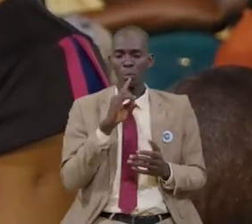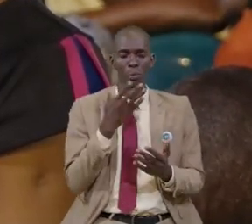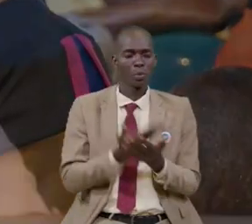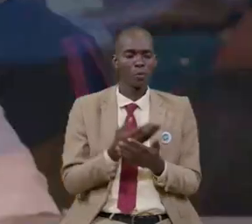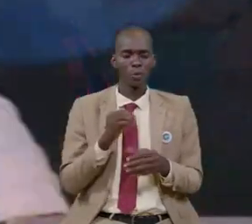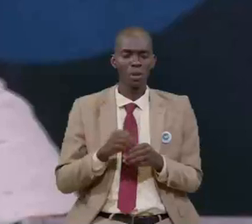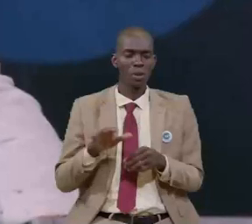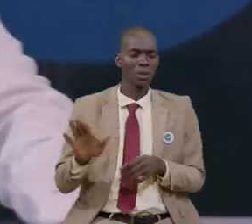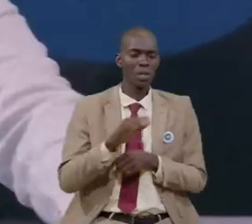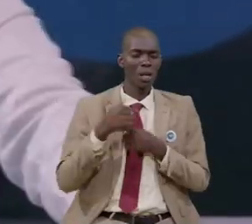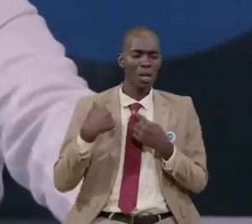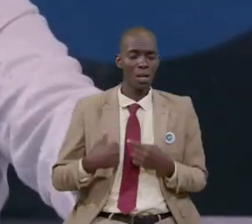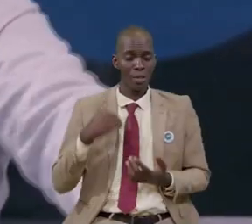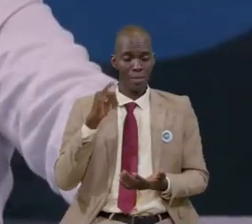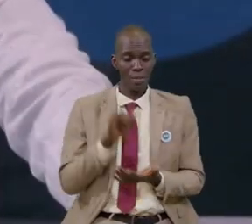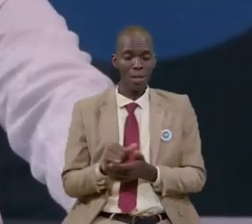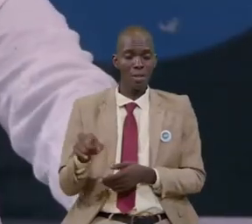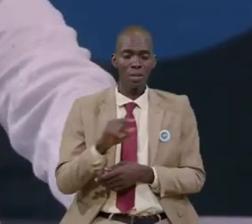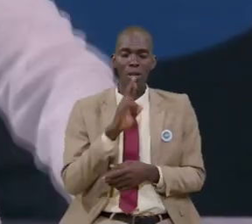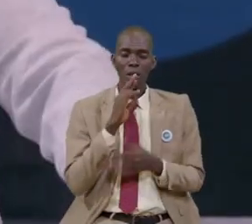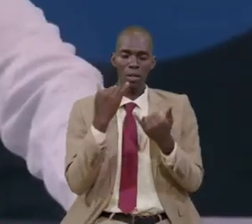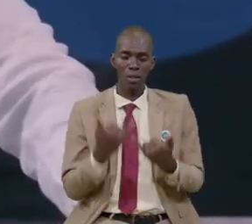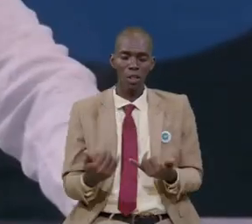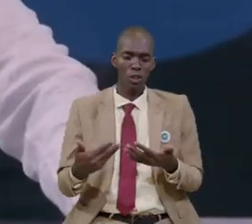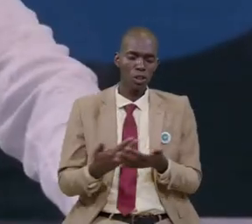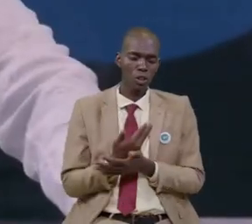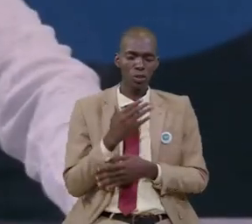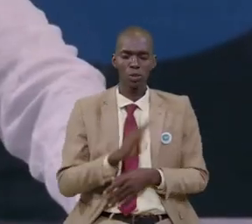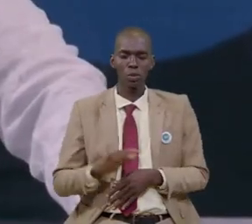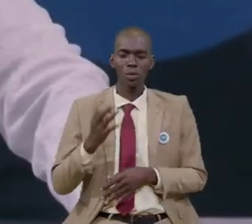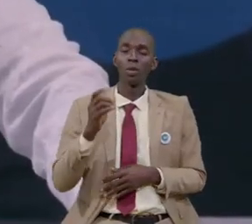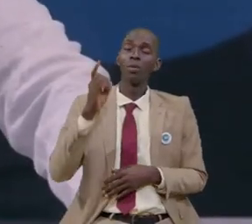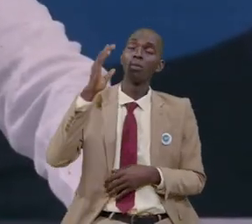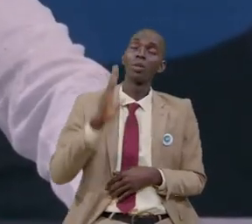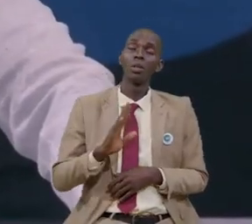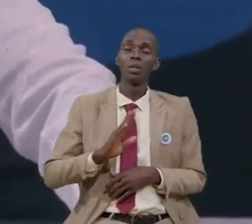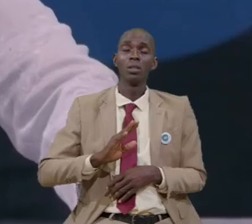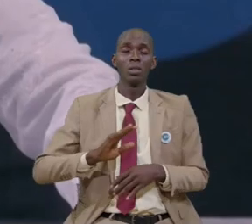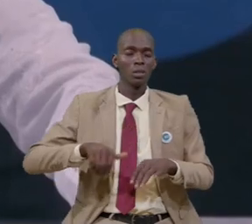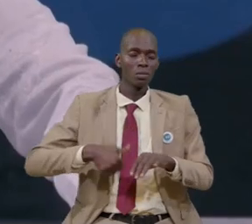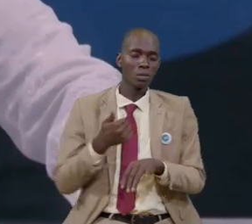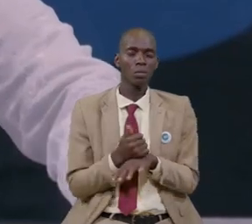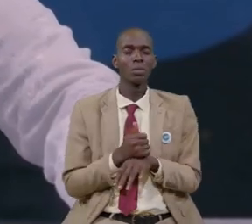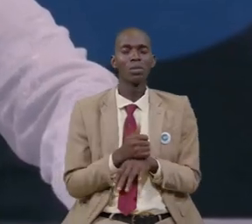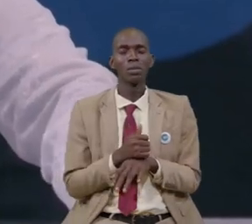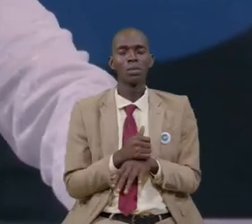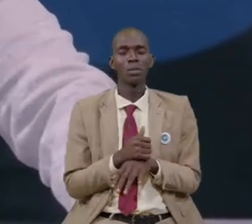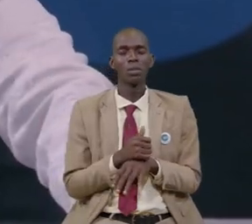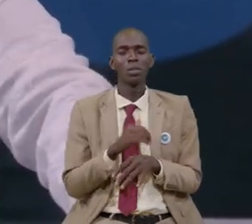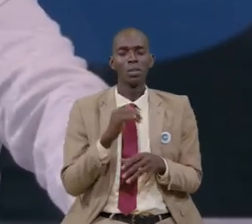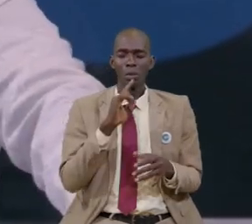qu'ils sont maintenant enfants de Dieu. Confirme, affirme ce